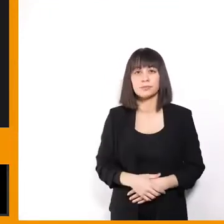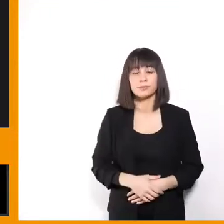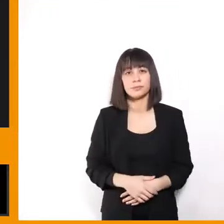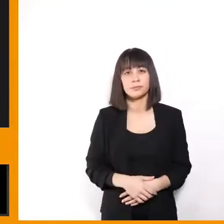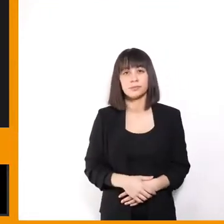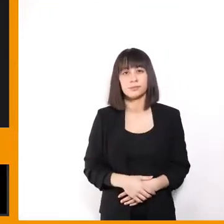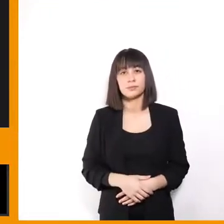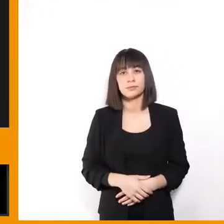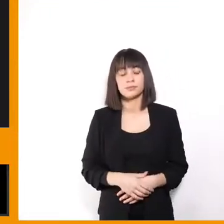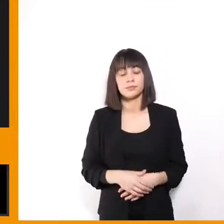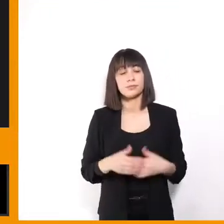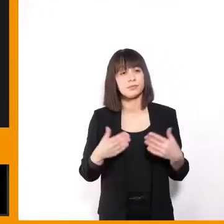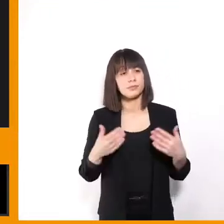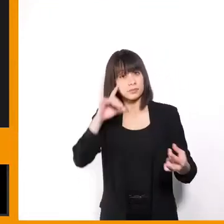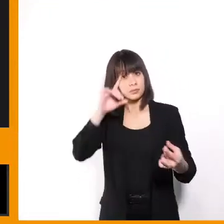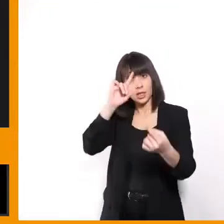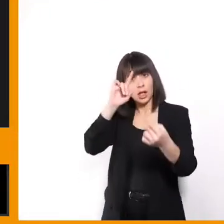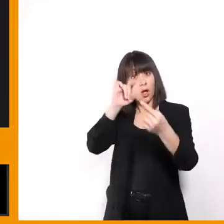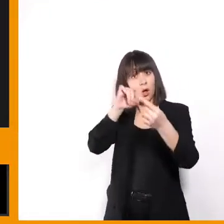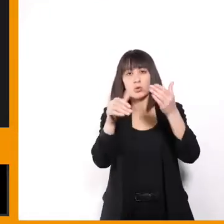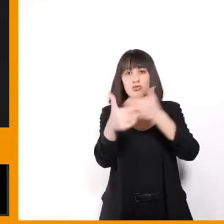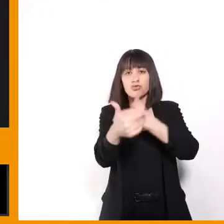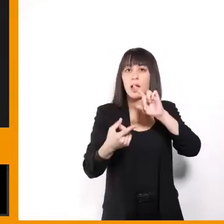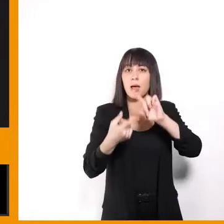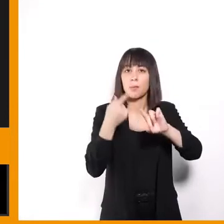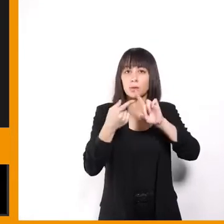Alors, il y a un enjeu majeur qui est l'accès à l'école,